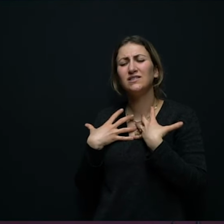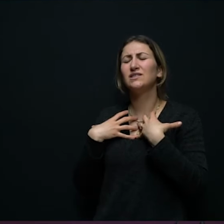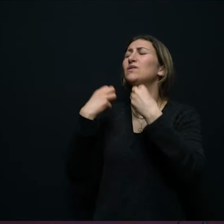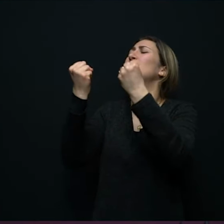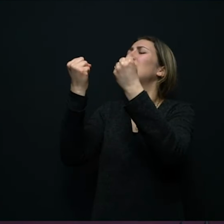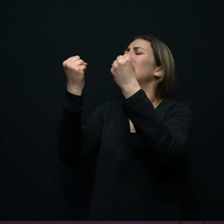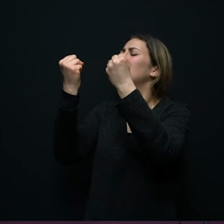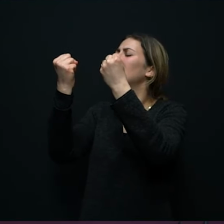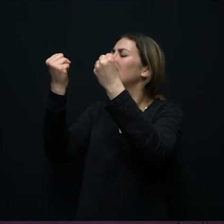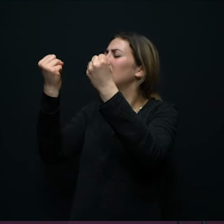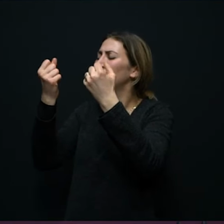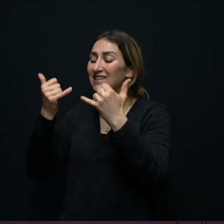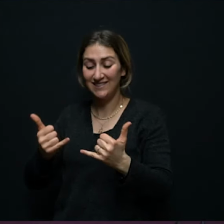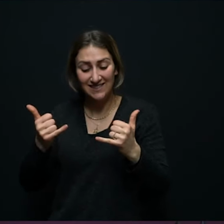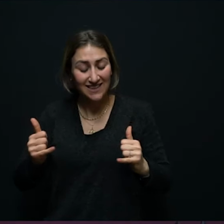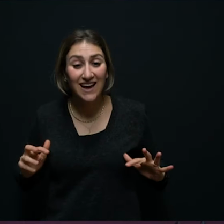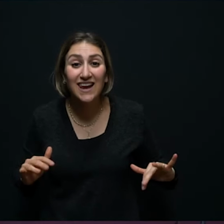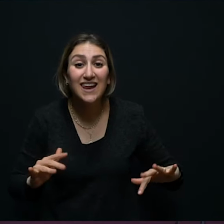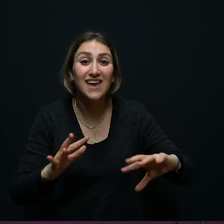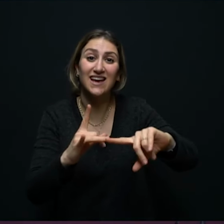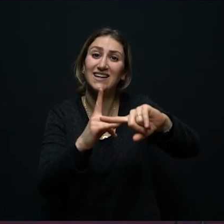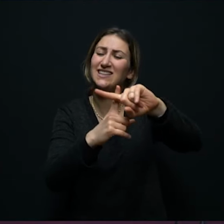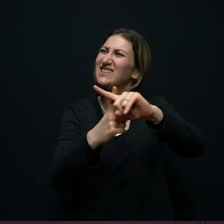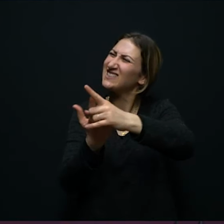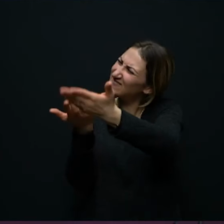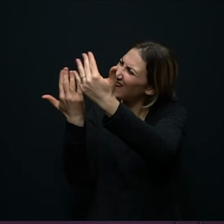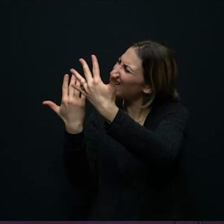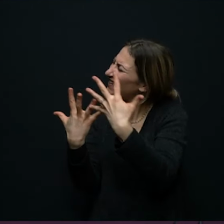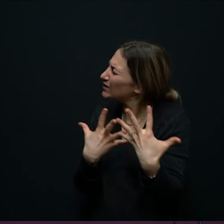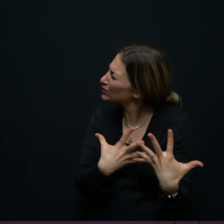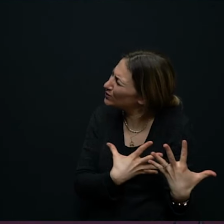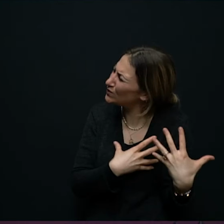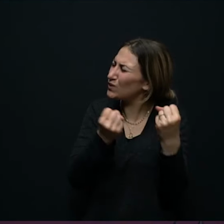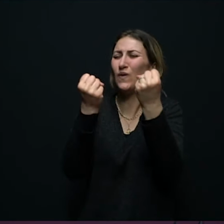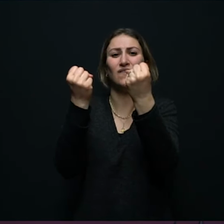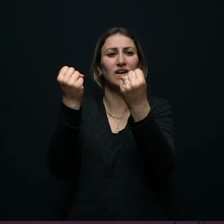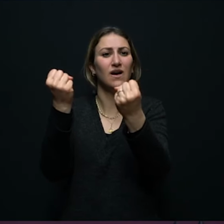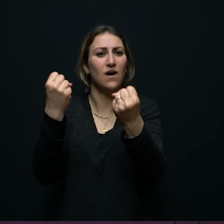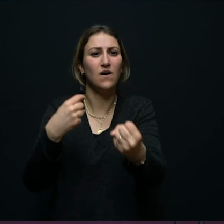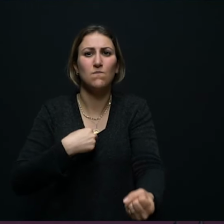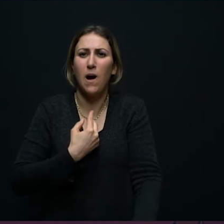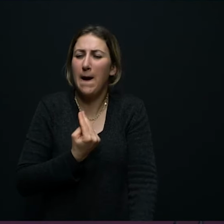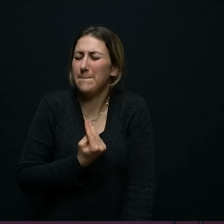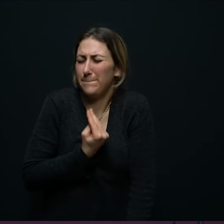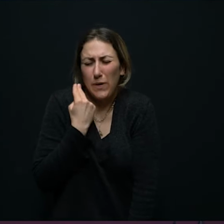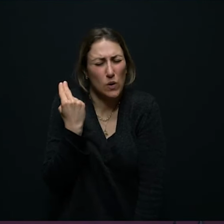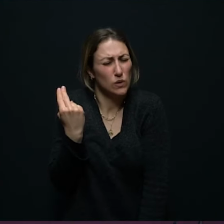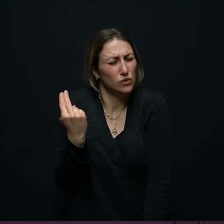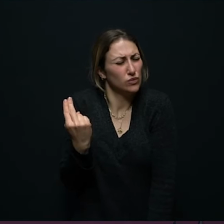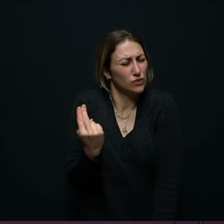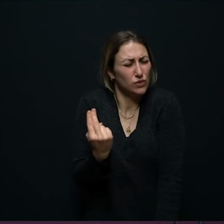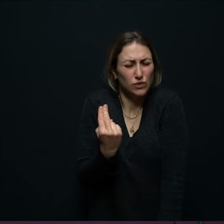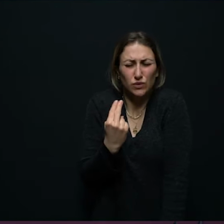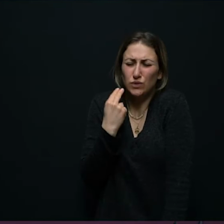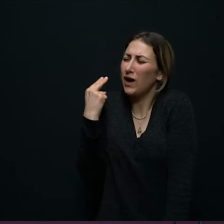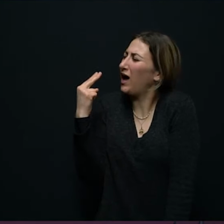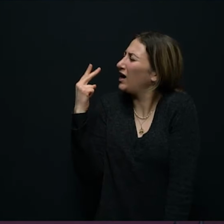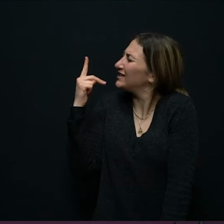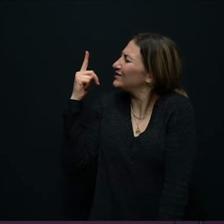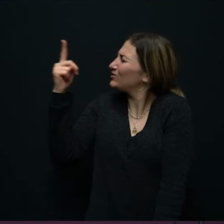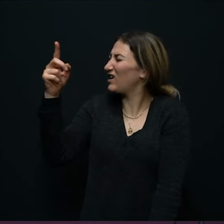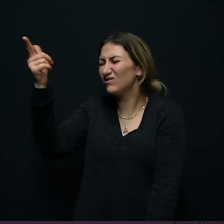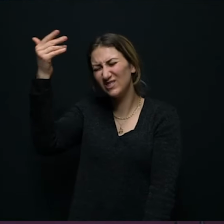vient mon secours saint-esprit j'ai besoin de toi tu sais combien ma chère est forte